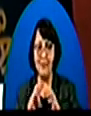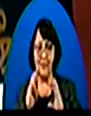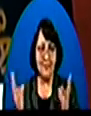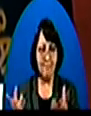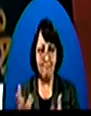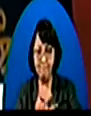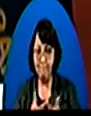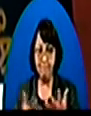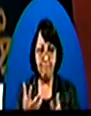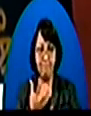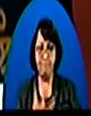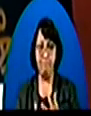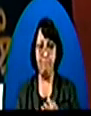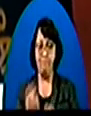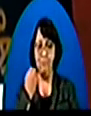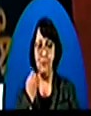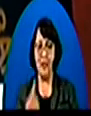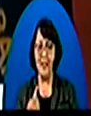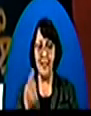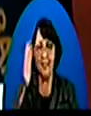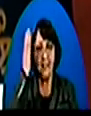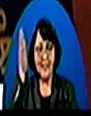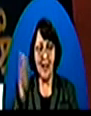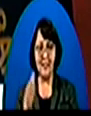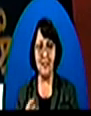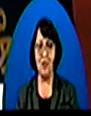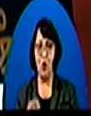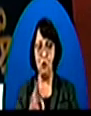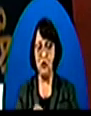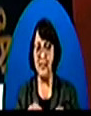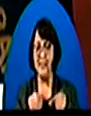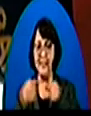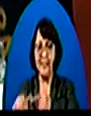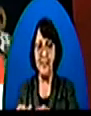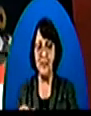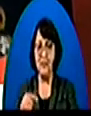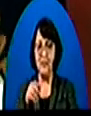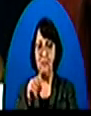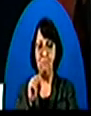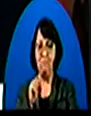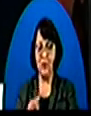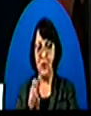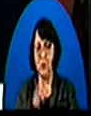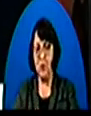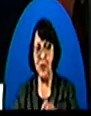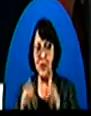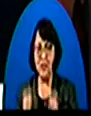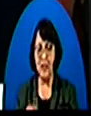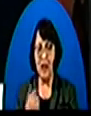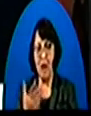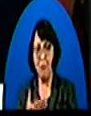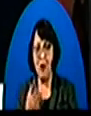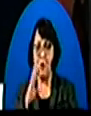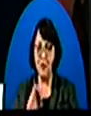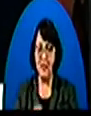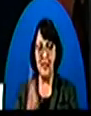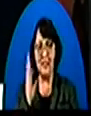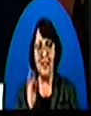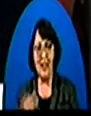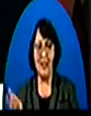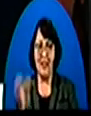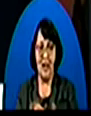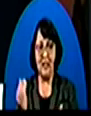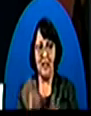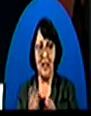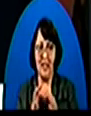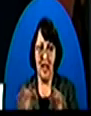нэгцэн ойлголтонд төрж чааштай яаж одоо энэний эсрэг тэмцэх вэ гэдэг зүйлээ нарийн одоо дахин дахин ярих юм. Ер нь сургалт гэдэг бол